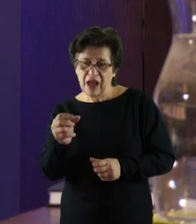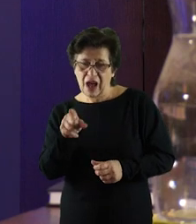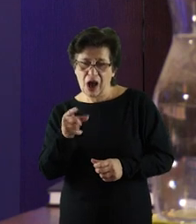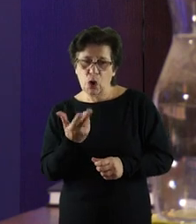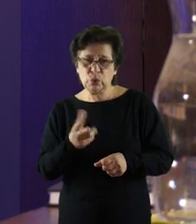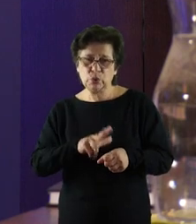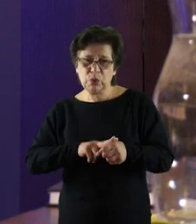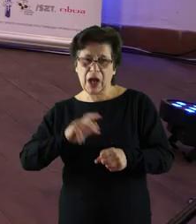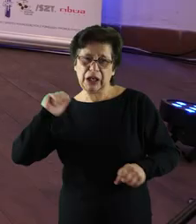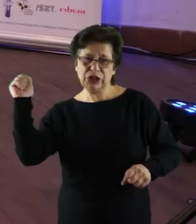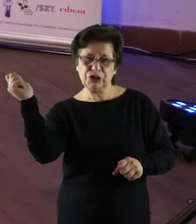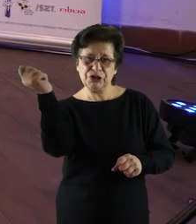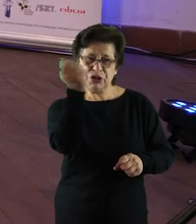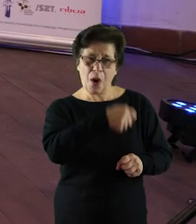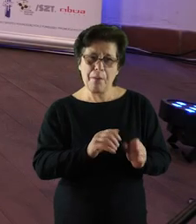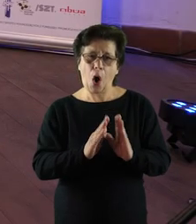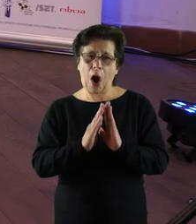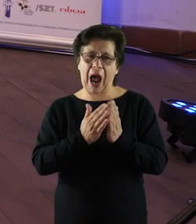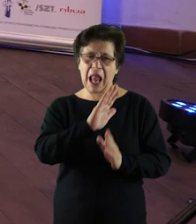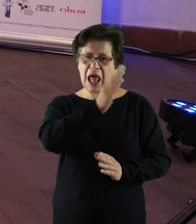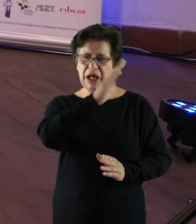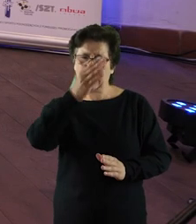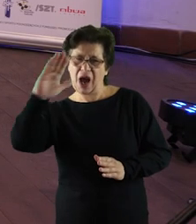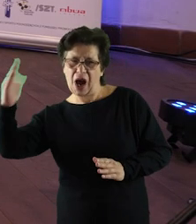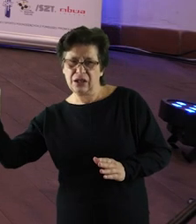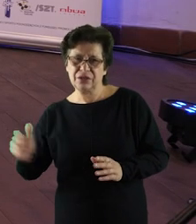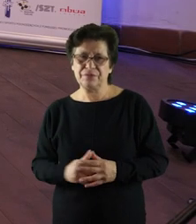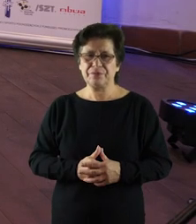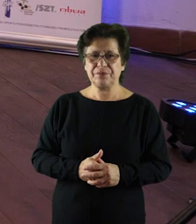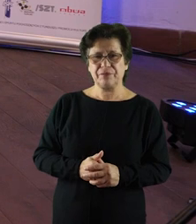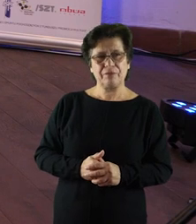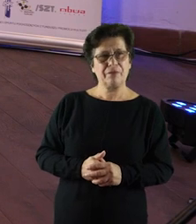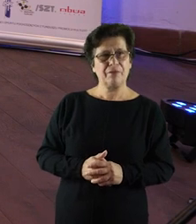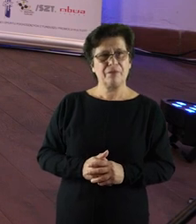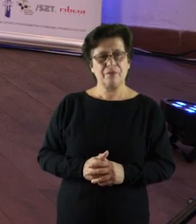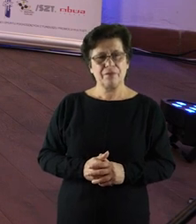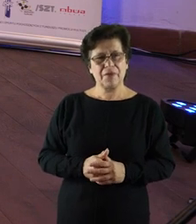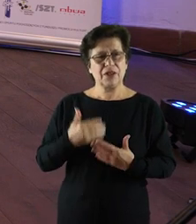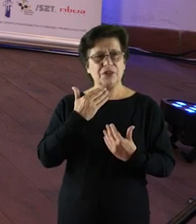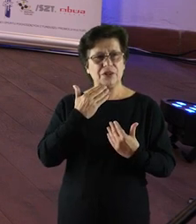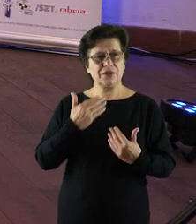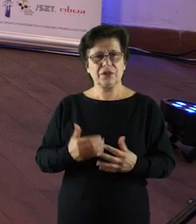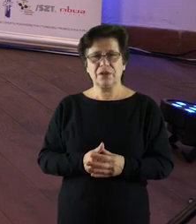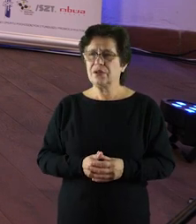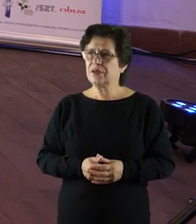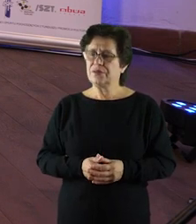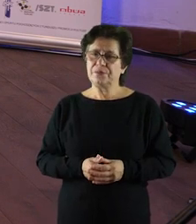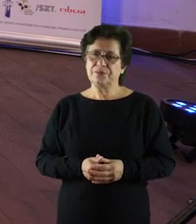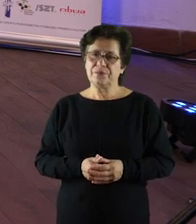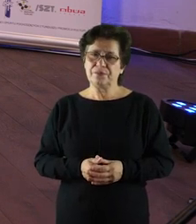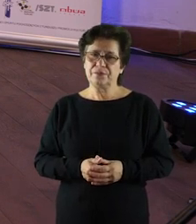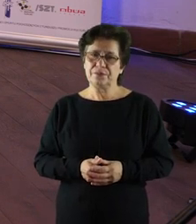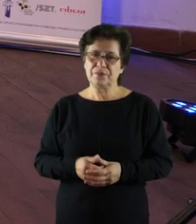jeździła po galeriach i wcale nie była szczęśliwym dzieckiem. Dziękuję za pytanie. Proszę. A kiedy pani zaczęła